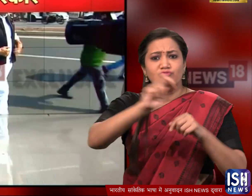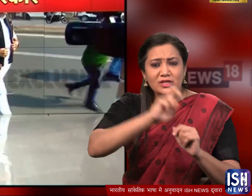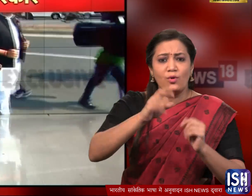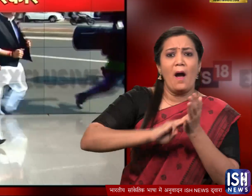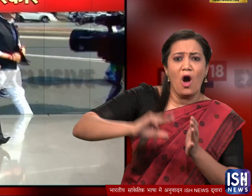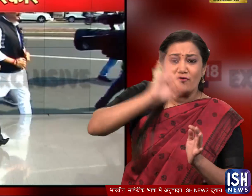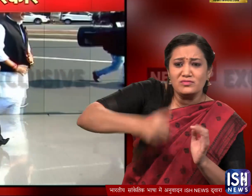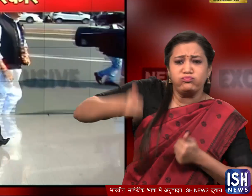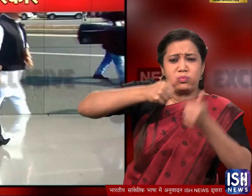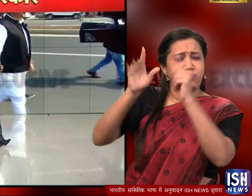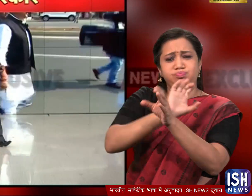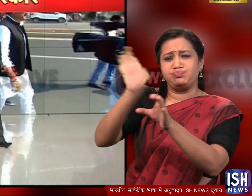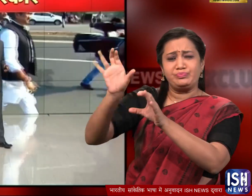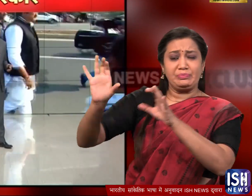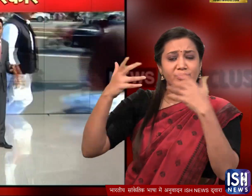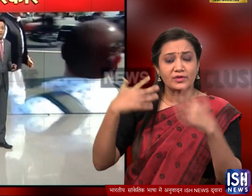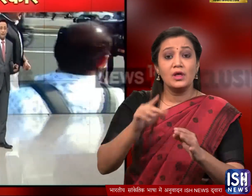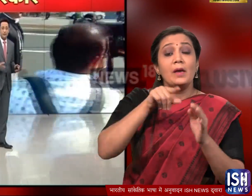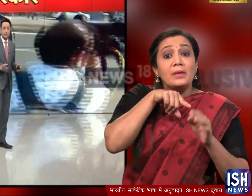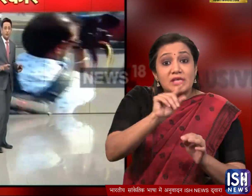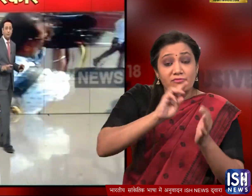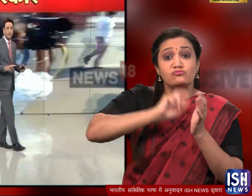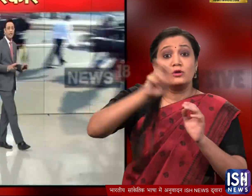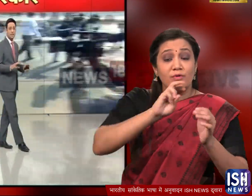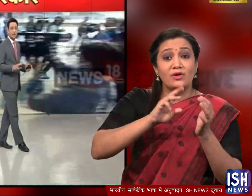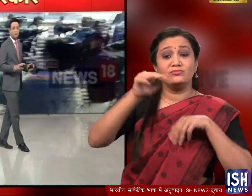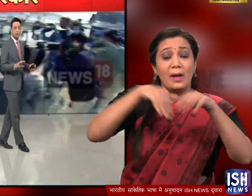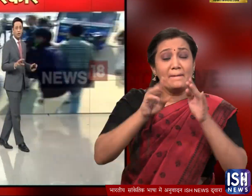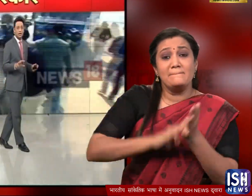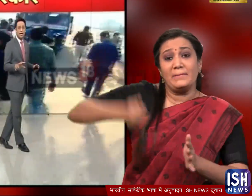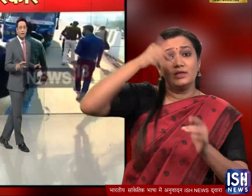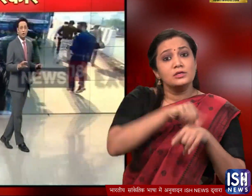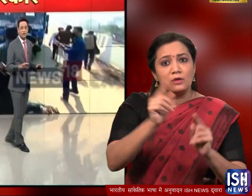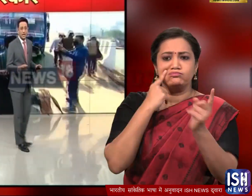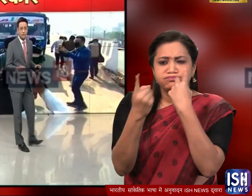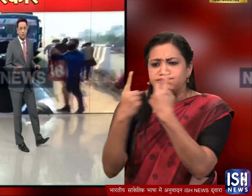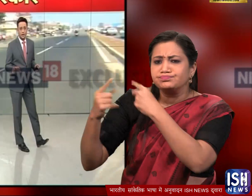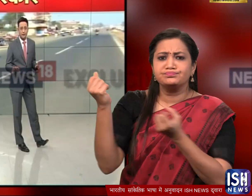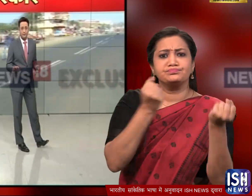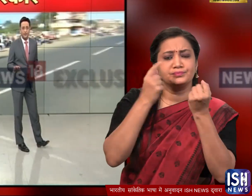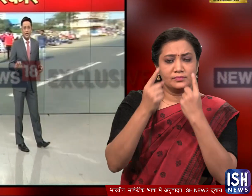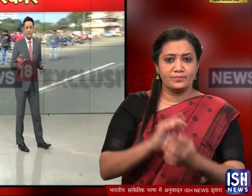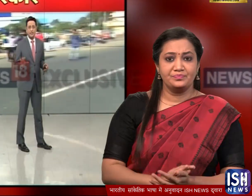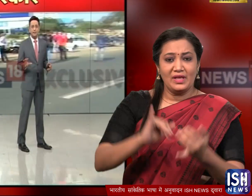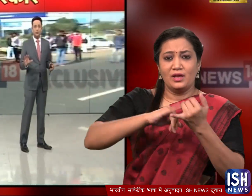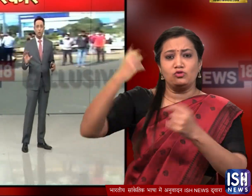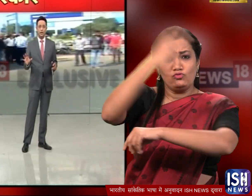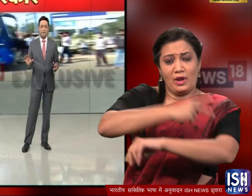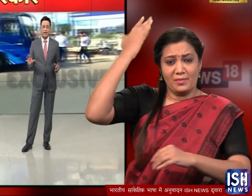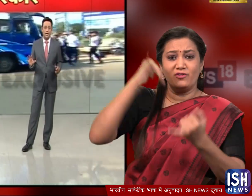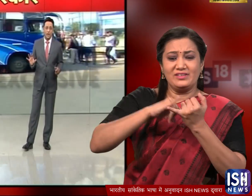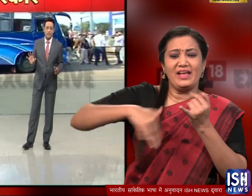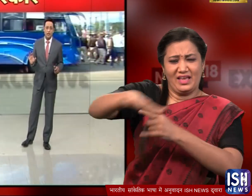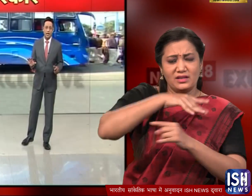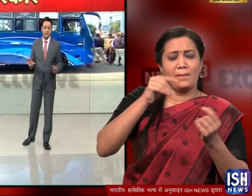बड़े अधिकारियों को सस्पेंड कर दिया, तो वहीं राज्य के परिवहन मंत्री भी सड़क पर उतरकर गाड़ियों की जांच में जुटे। सीधी में 2